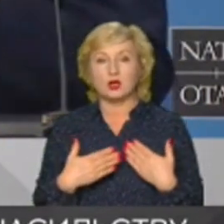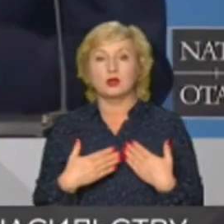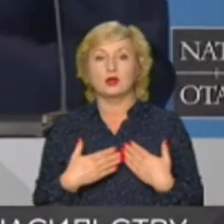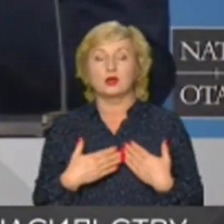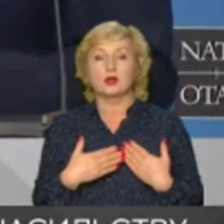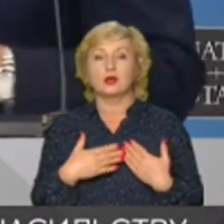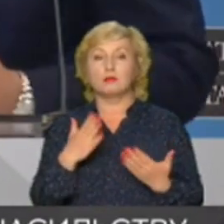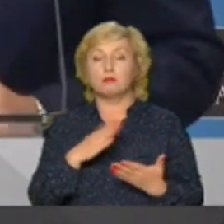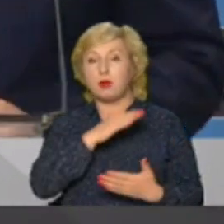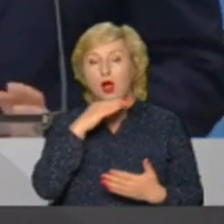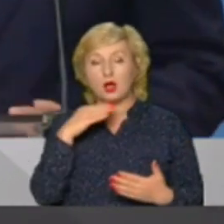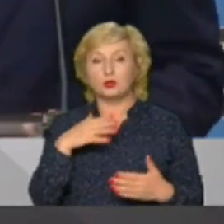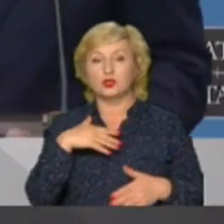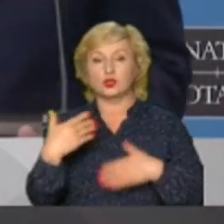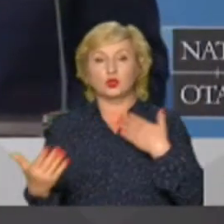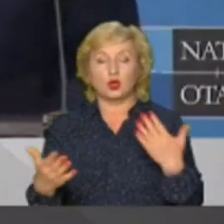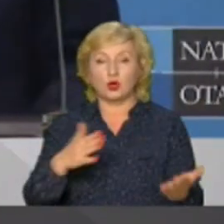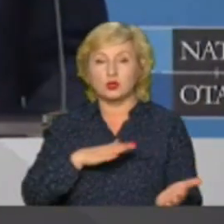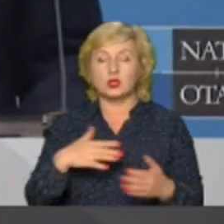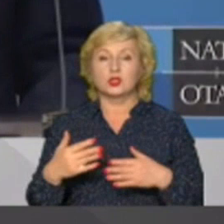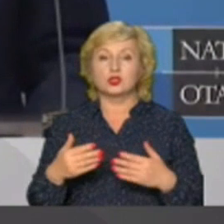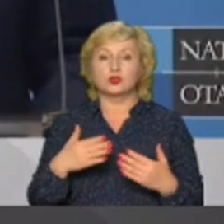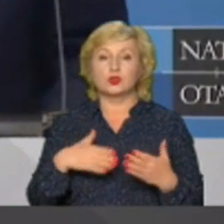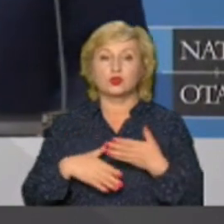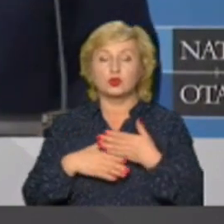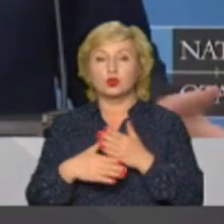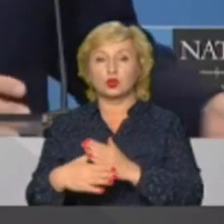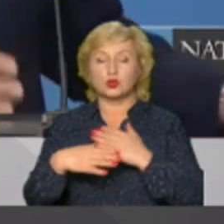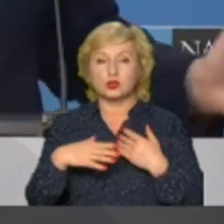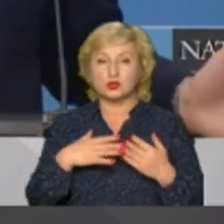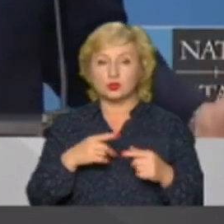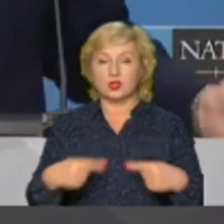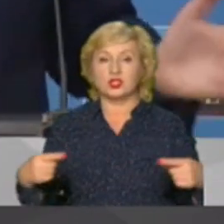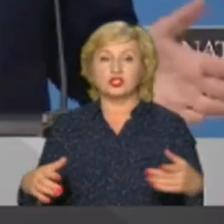в багатосторонніх стосунках можна створити інші альянси. Можна,